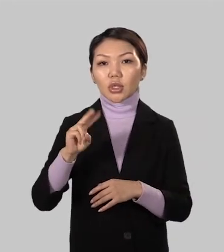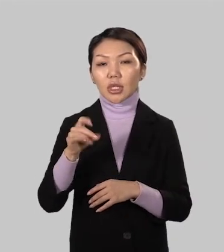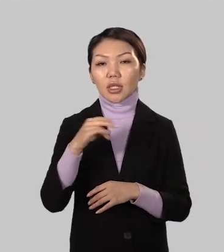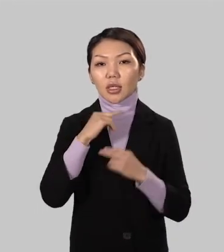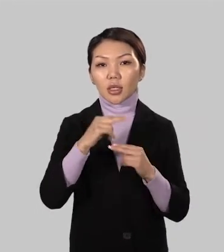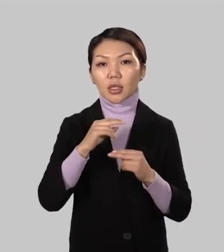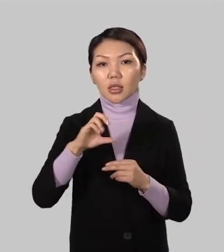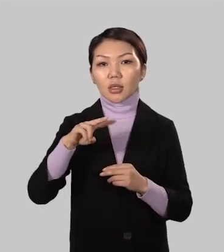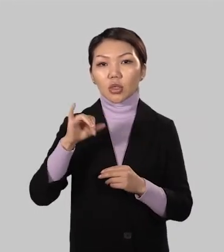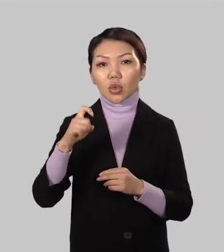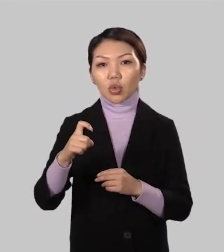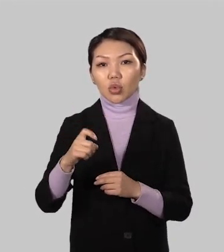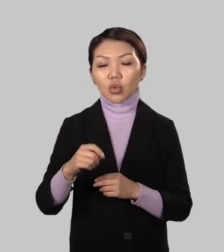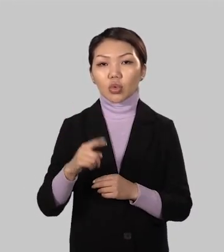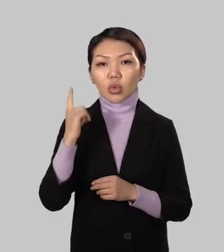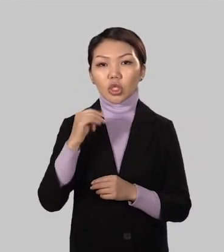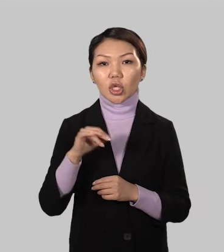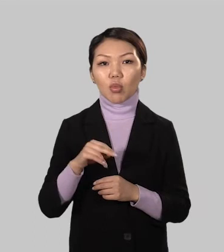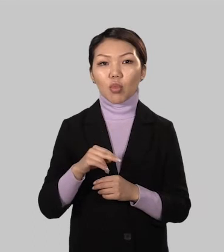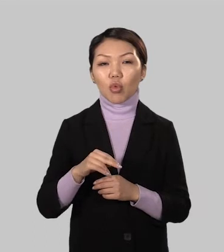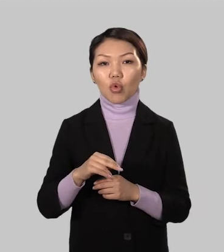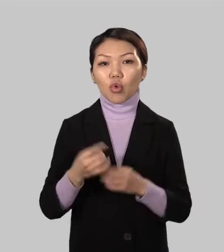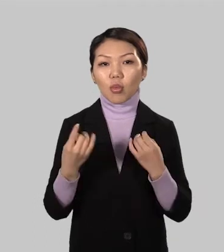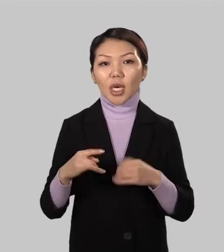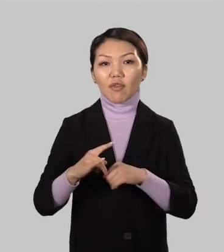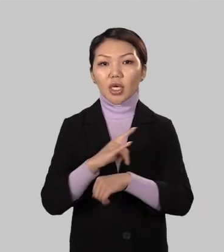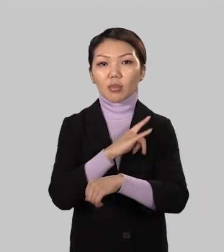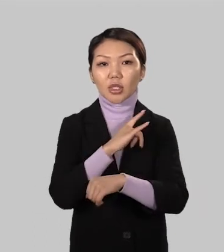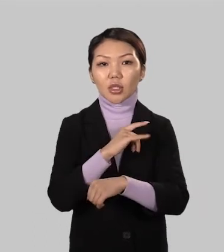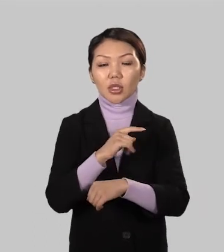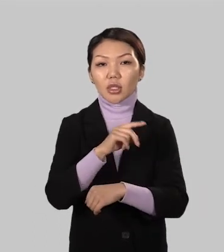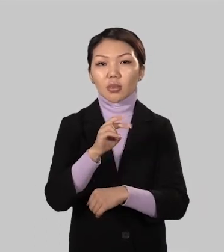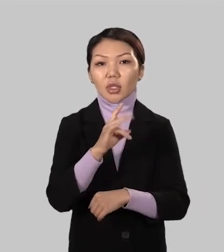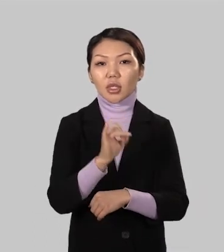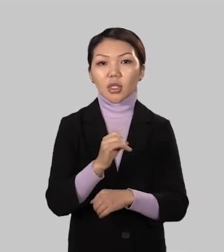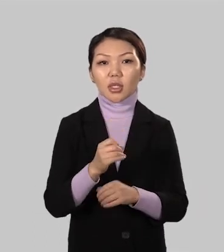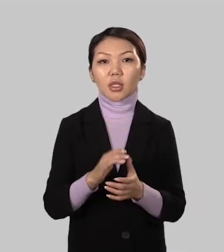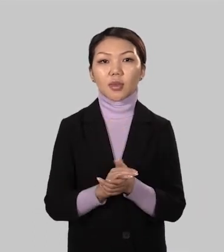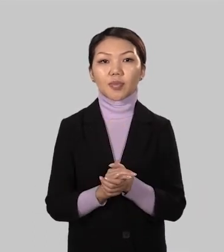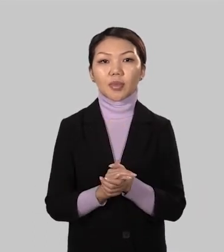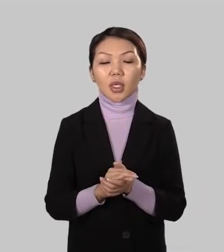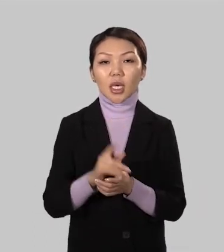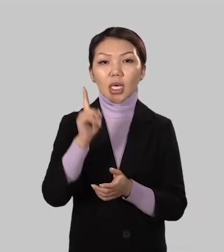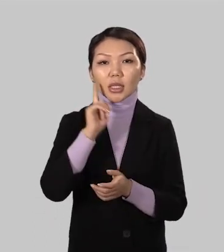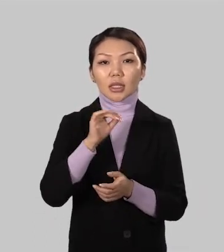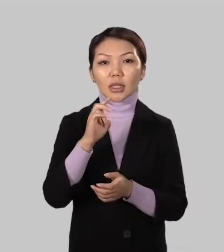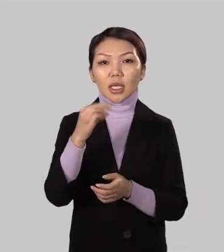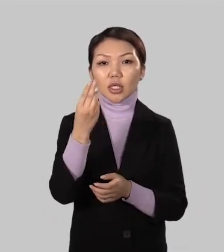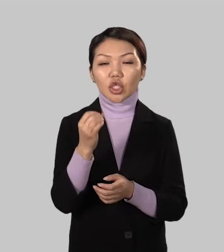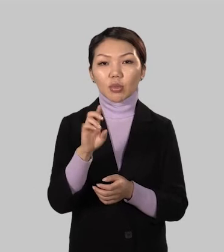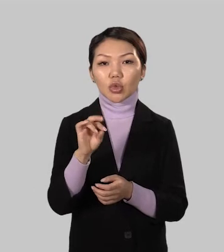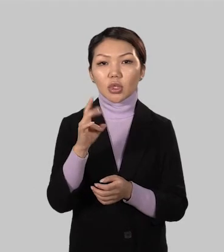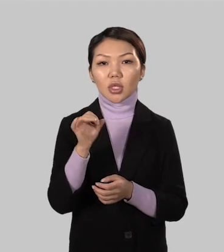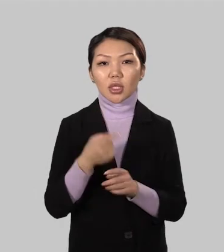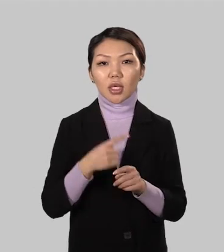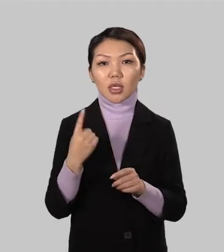земляника слаще брусники это одна из самых сладких наших лесных ягод